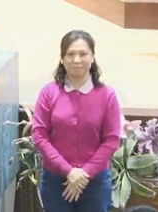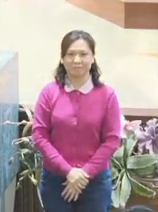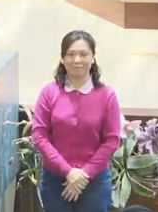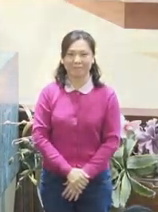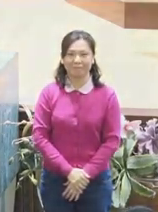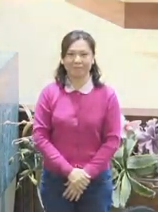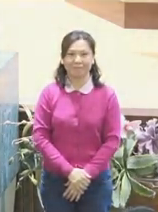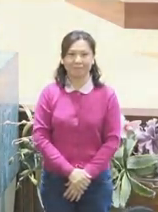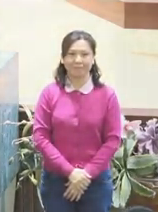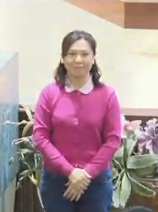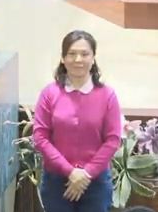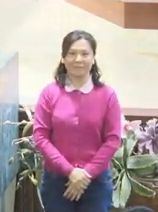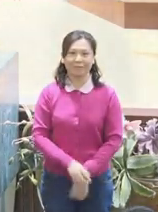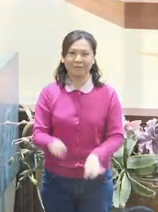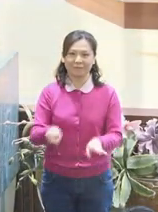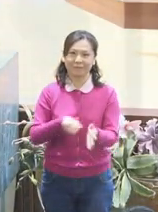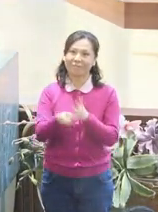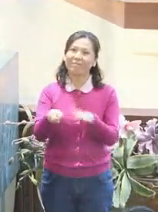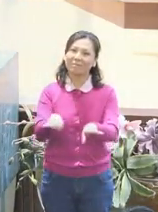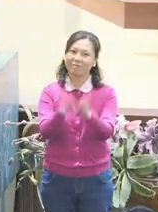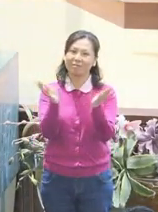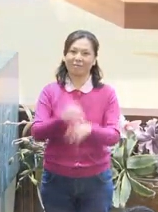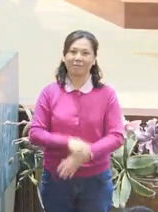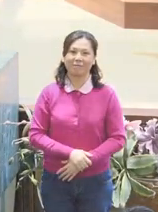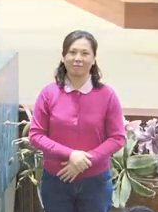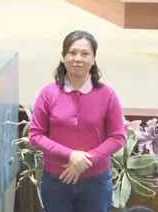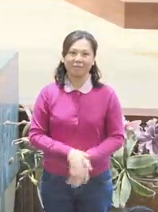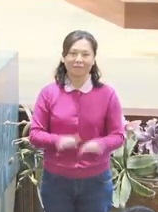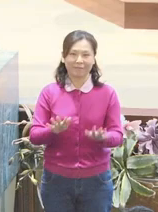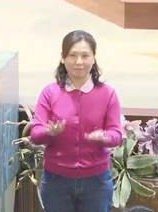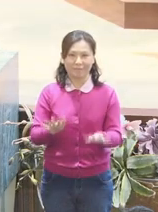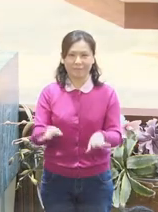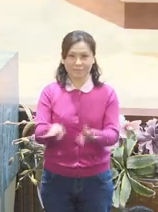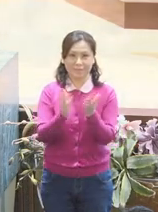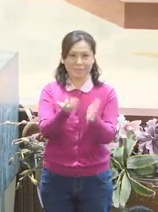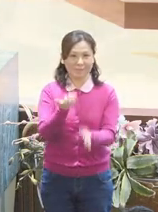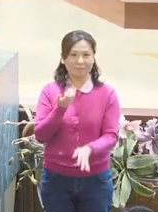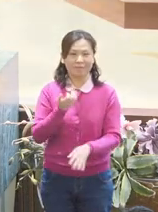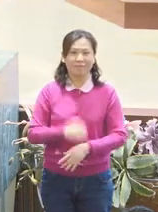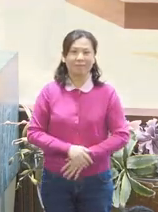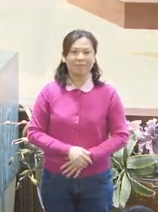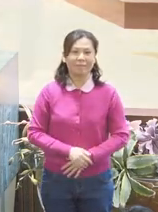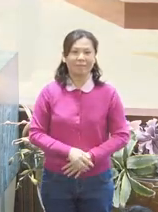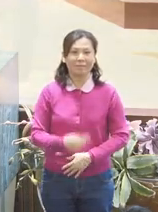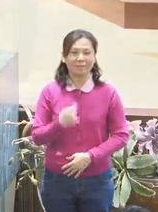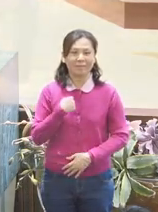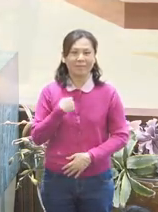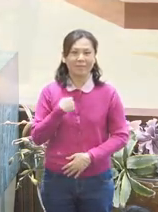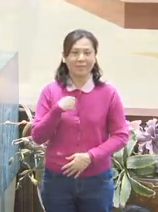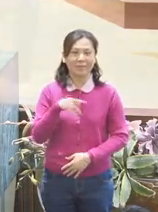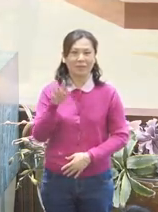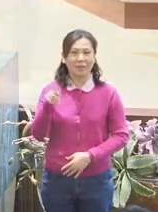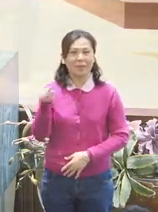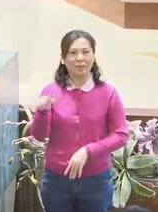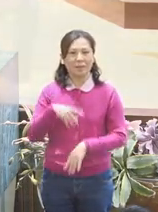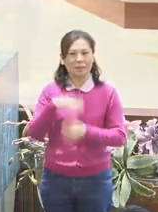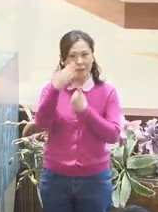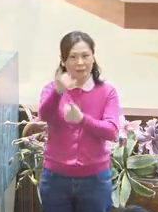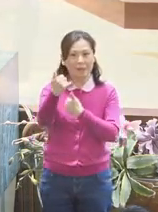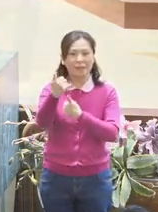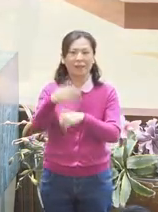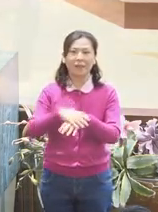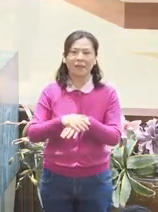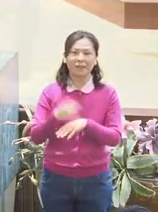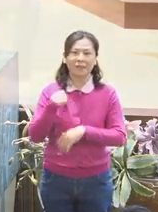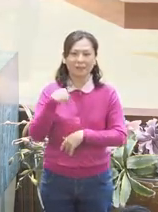好，那我们就直接开始哦。在今天开始前，口译组特别来找我，希望我把